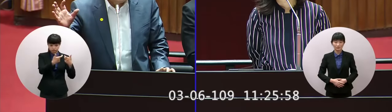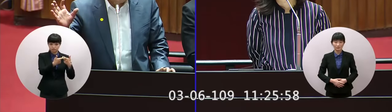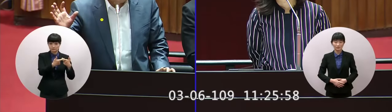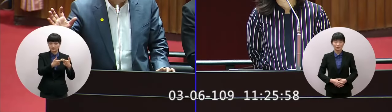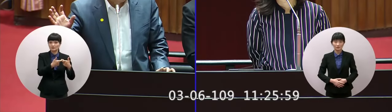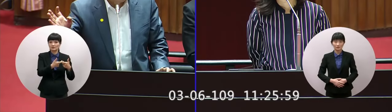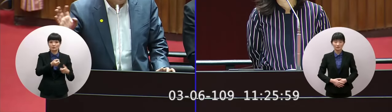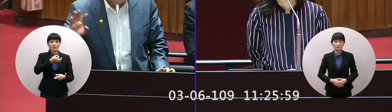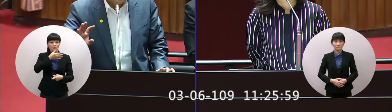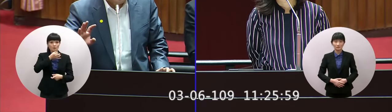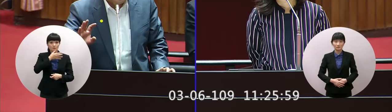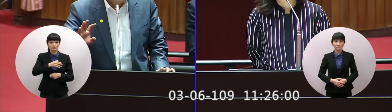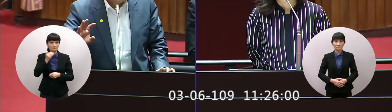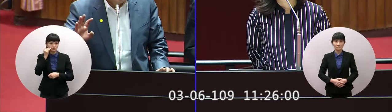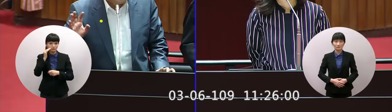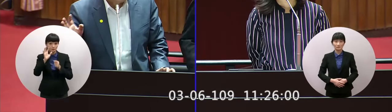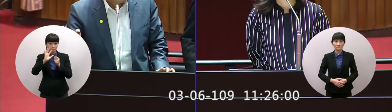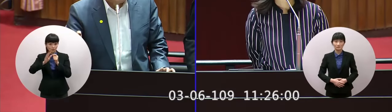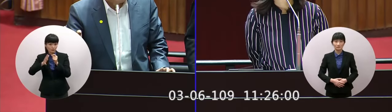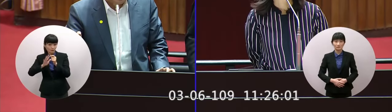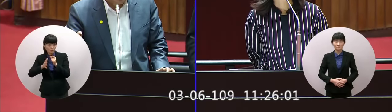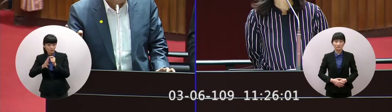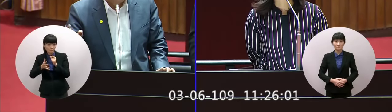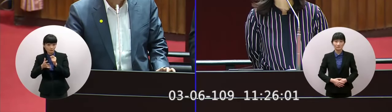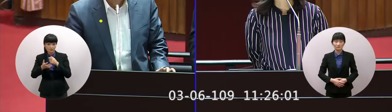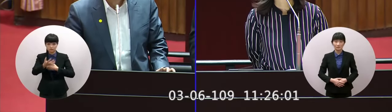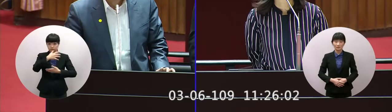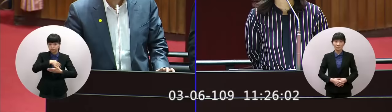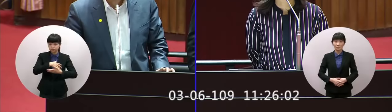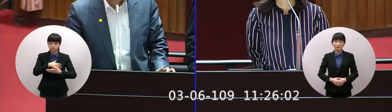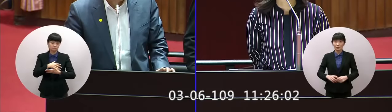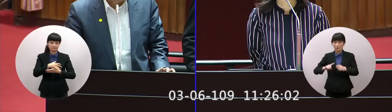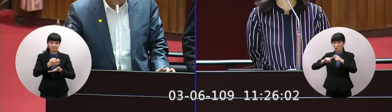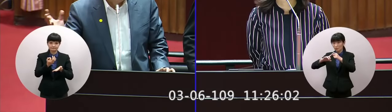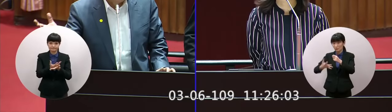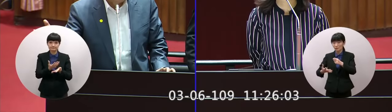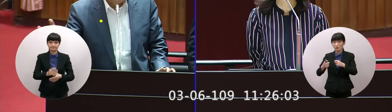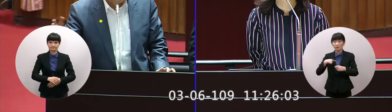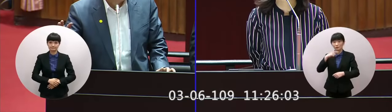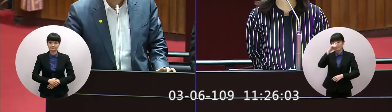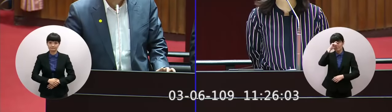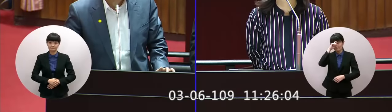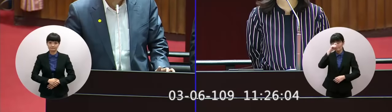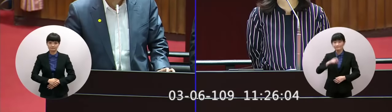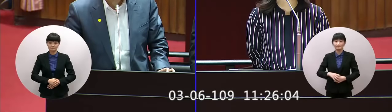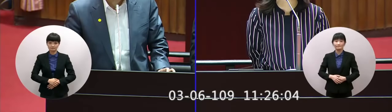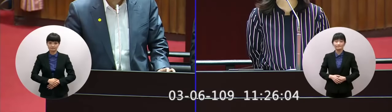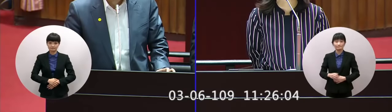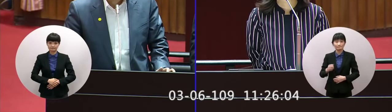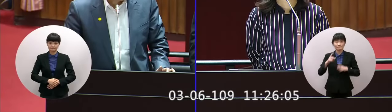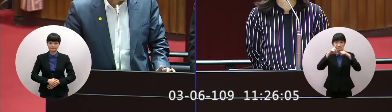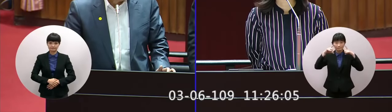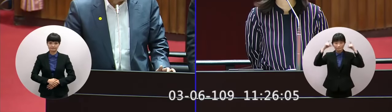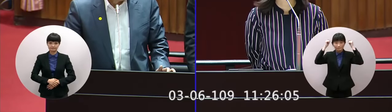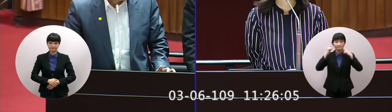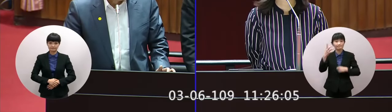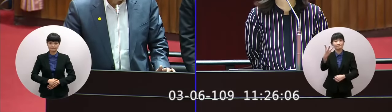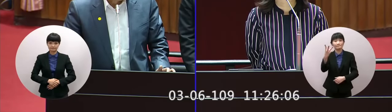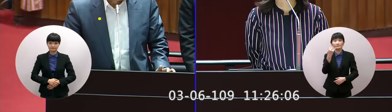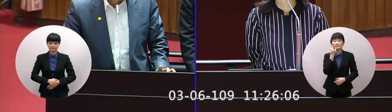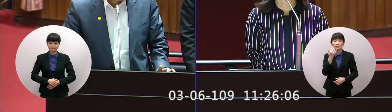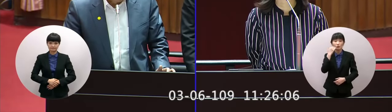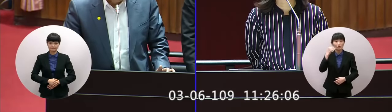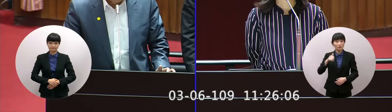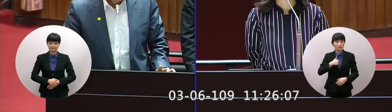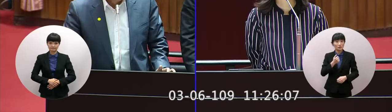要连这个初中的放进来，就会稍嫌不够。 国中的部分的话，是建议还是就一样三片就三片嘛？你有增加